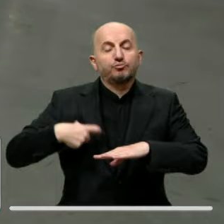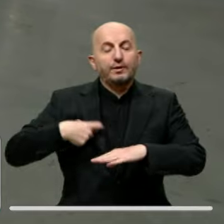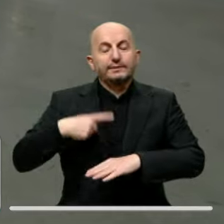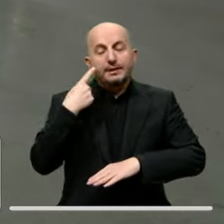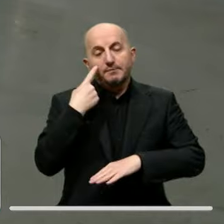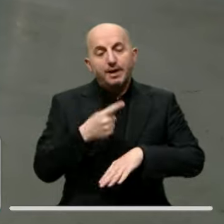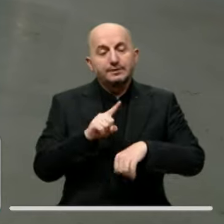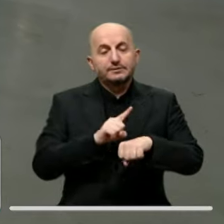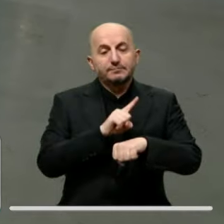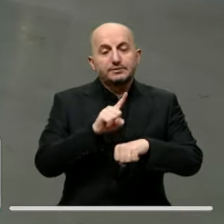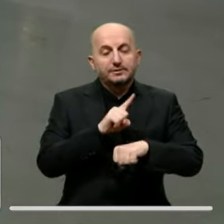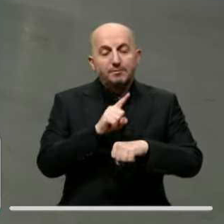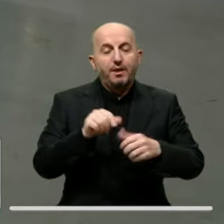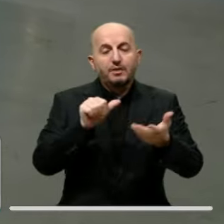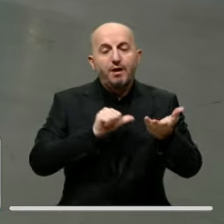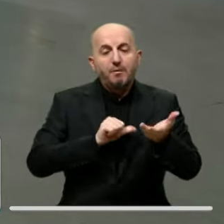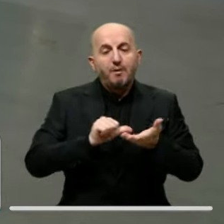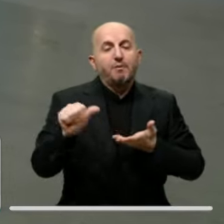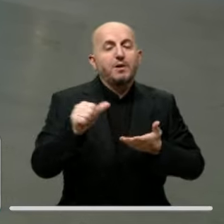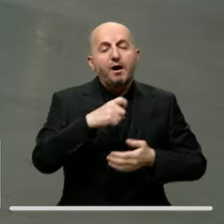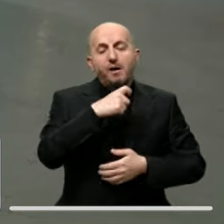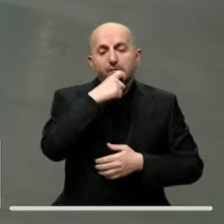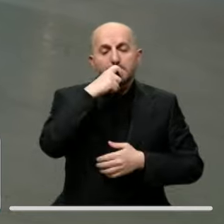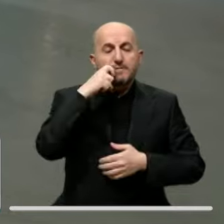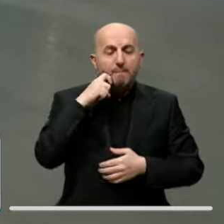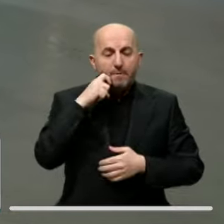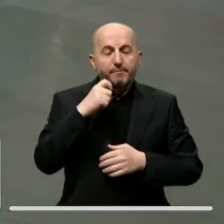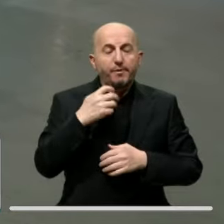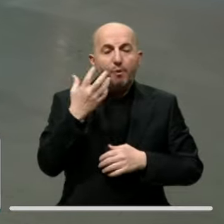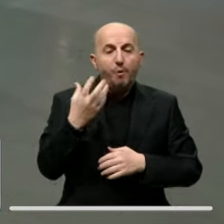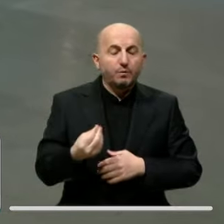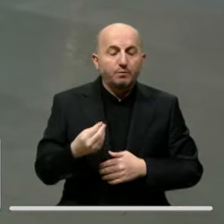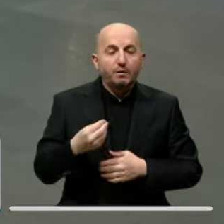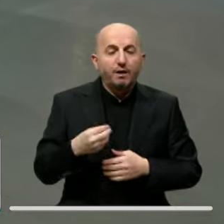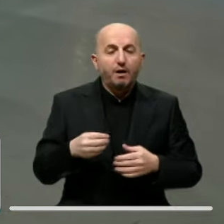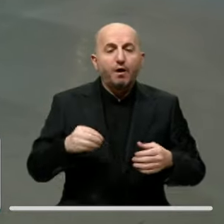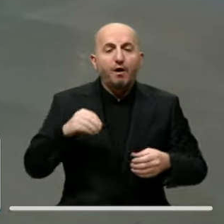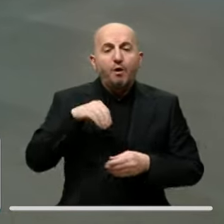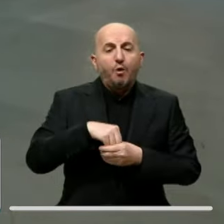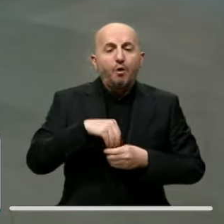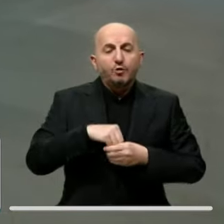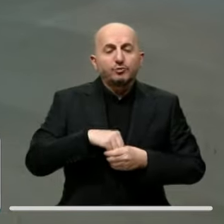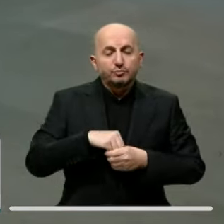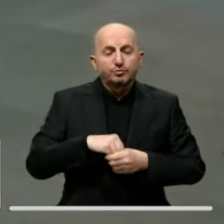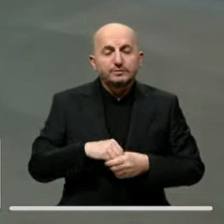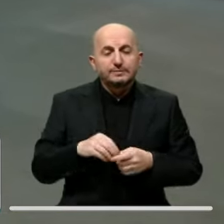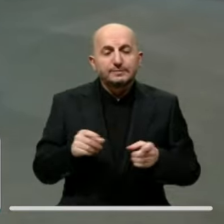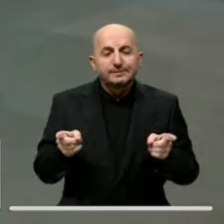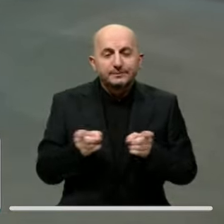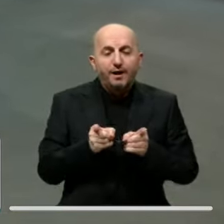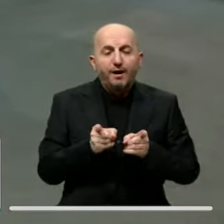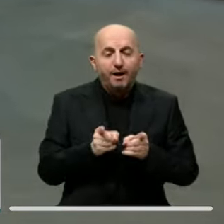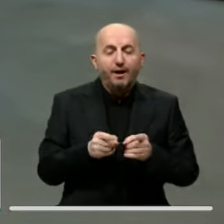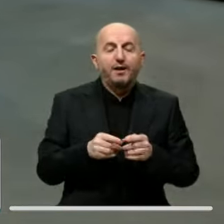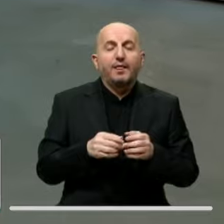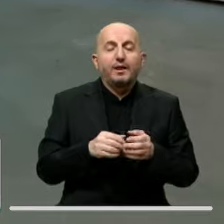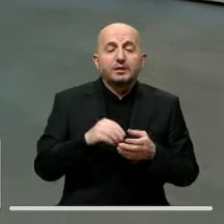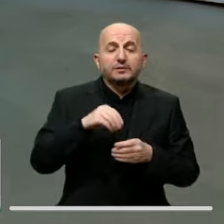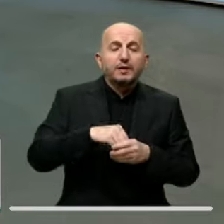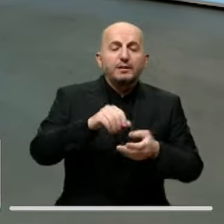zaman tamamen samimi bir şekilde, özlü bir şekilde ve içerisinde